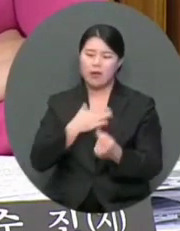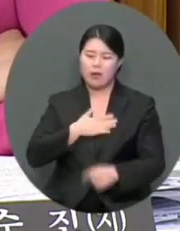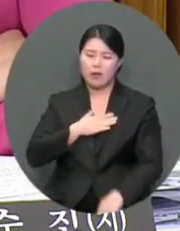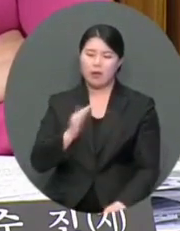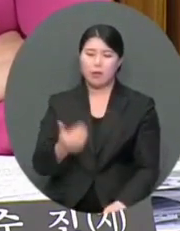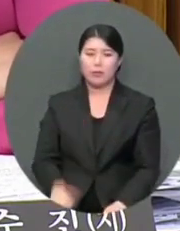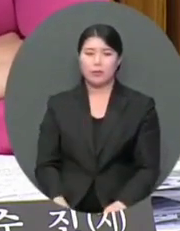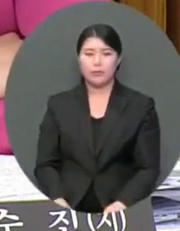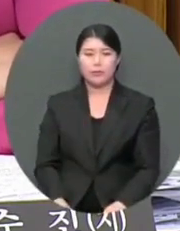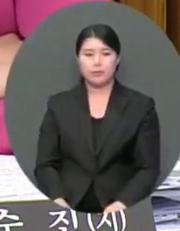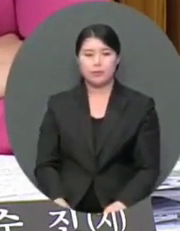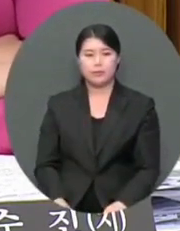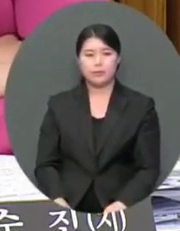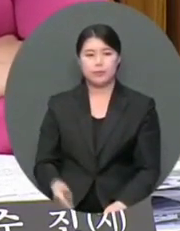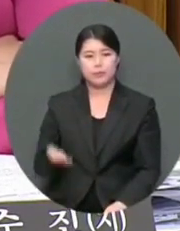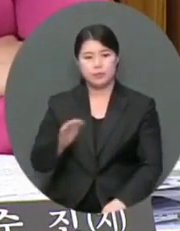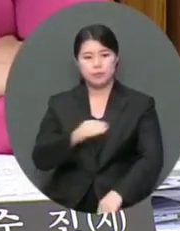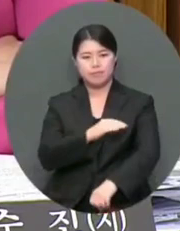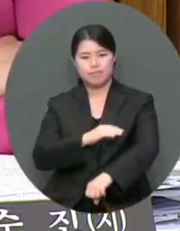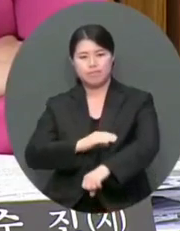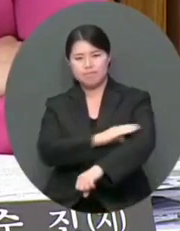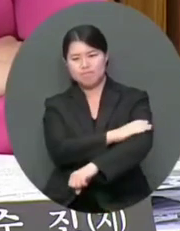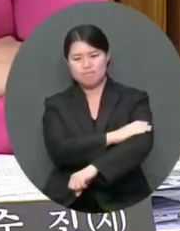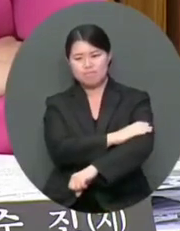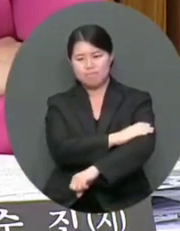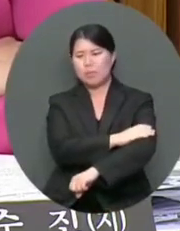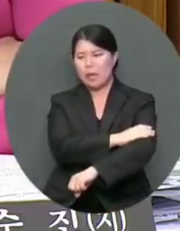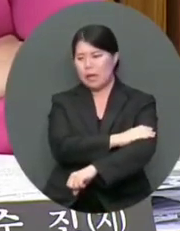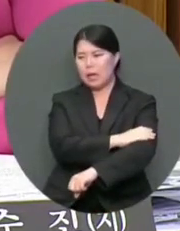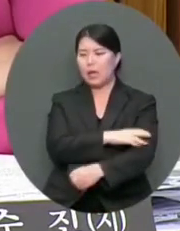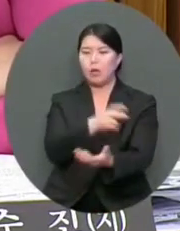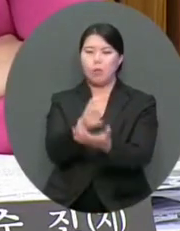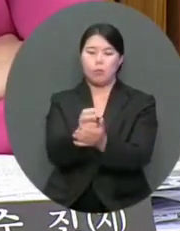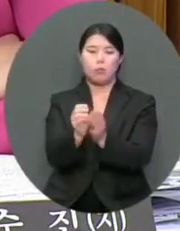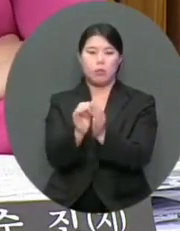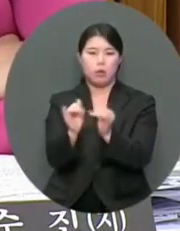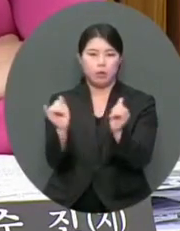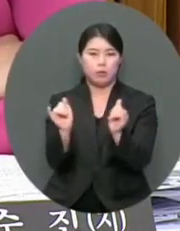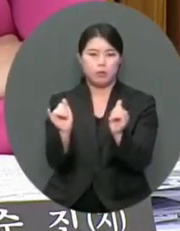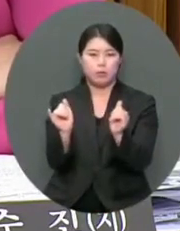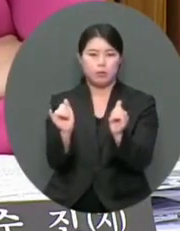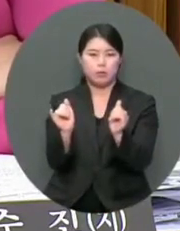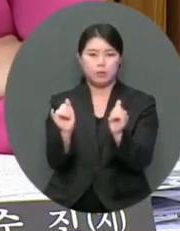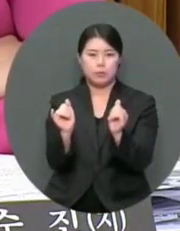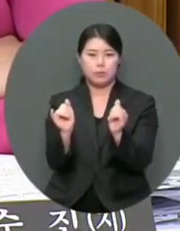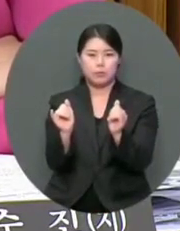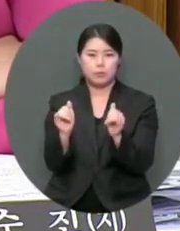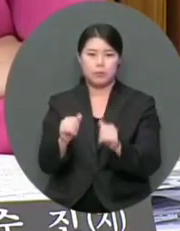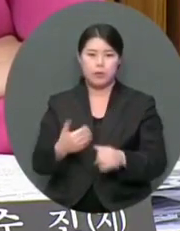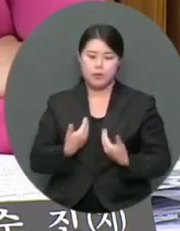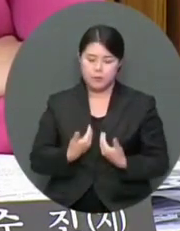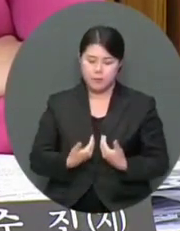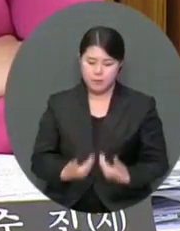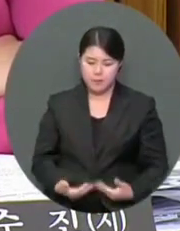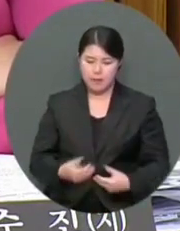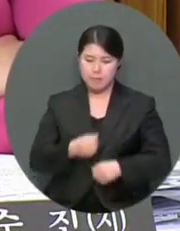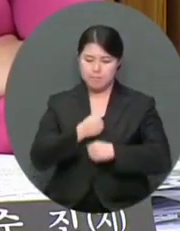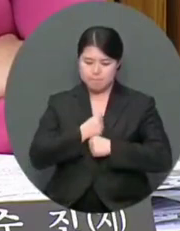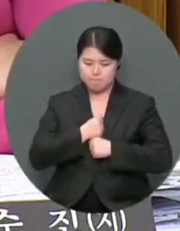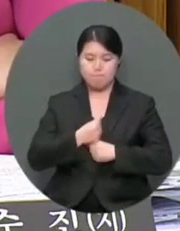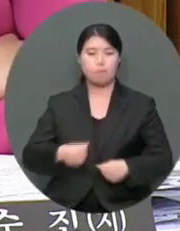그런데 그런 절대 권력을 가진 법관이라면 절제를 하고 삼가해야